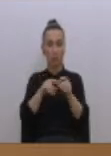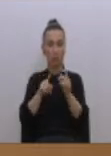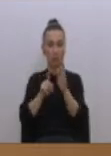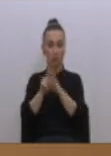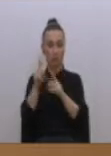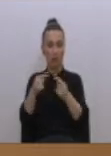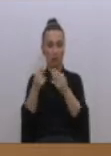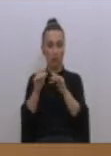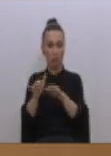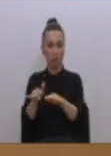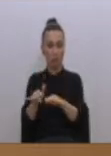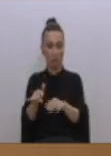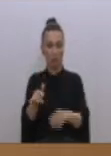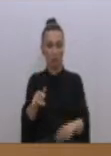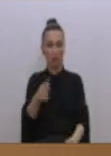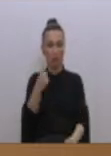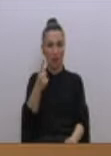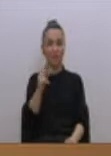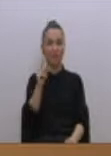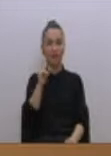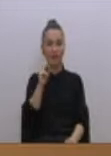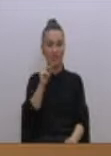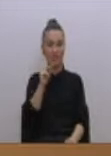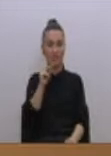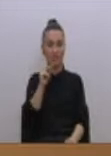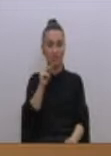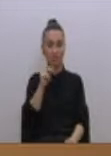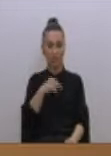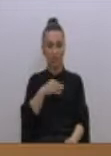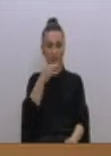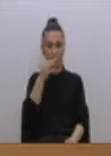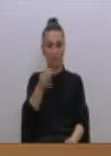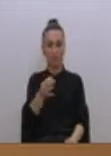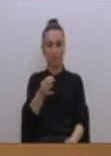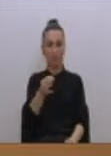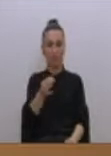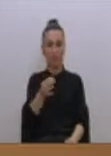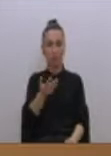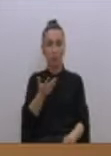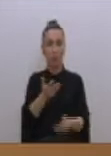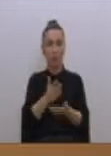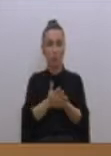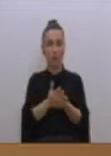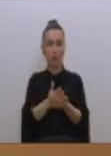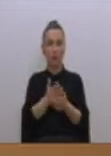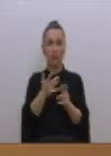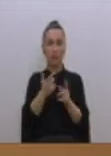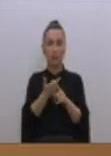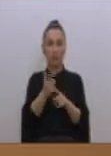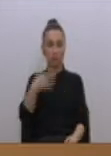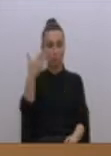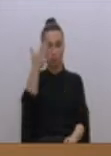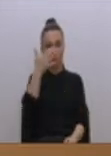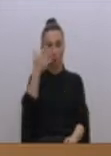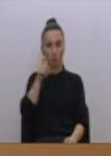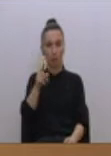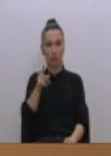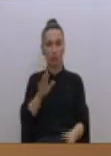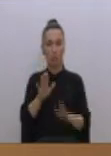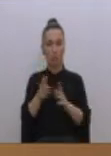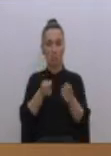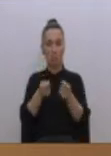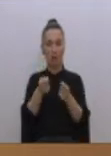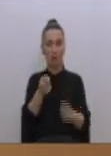განხორციელება. აი ერთ რიცხვს მოვიყვან, რომელიც არის ძალიან შთამბეჭდავი.